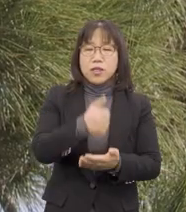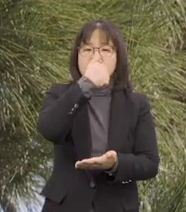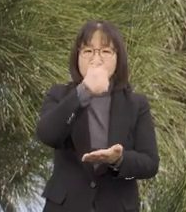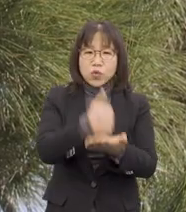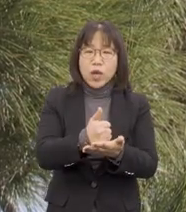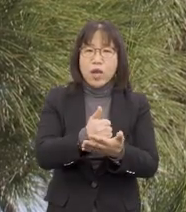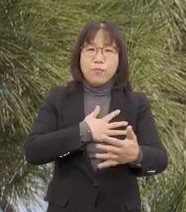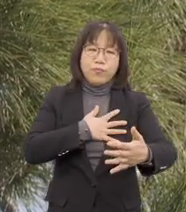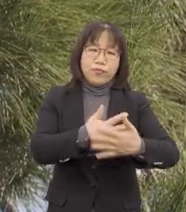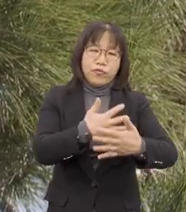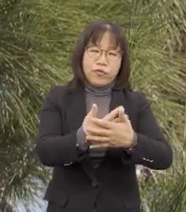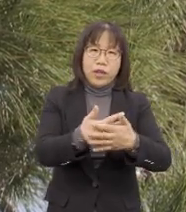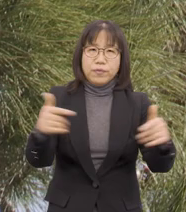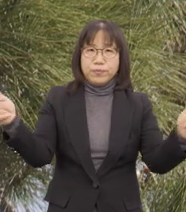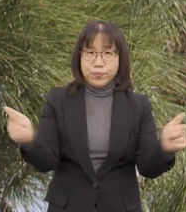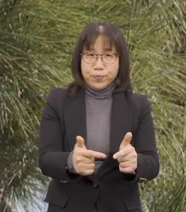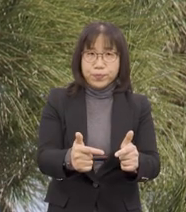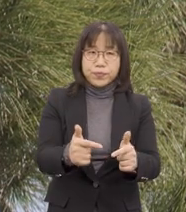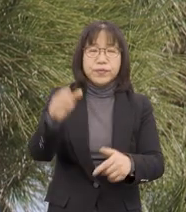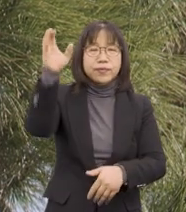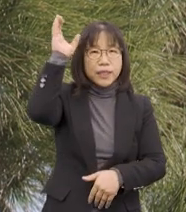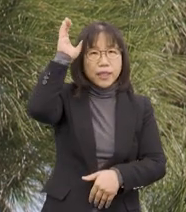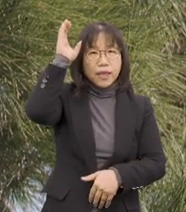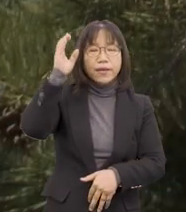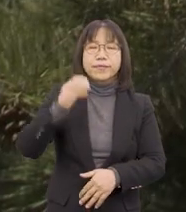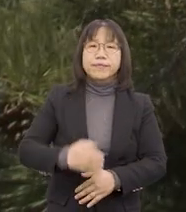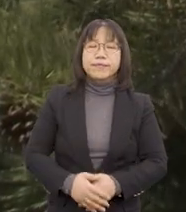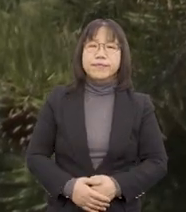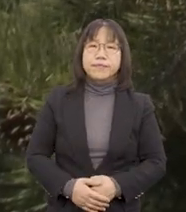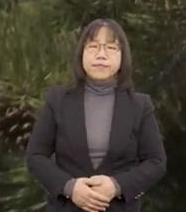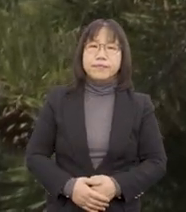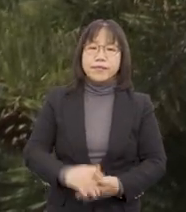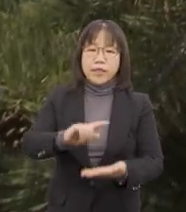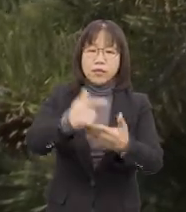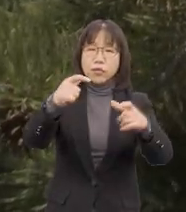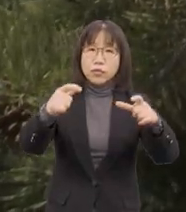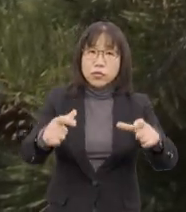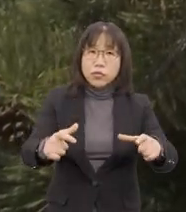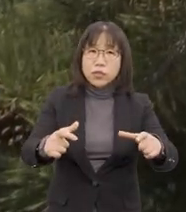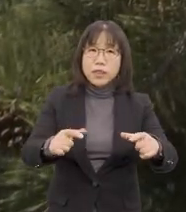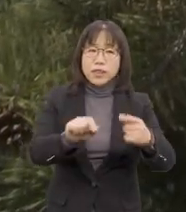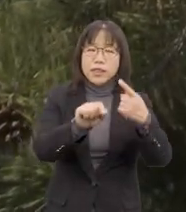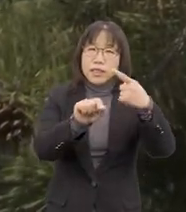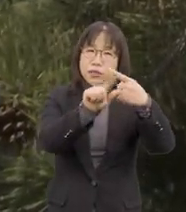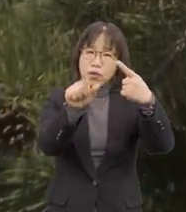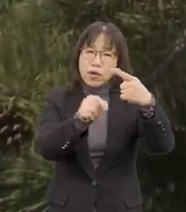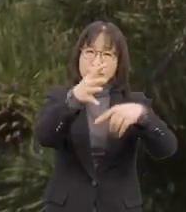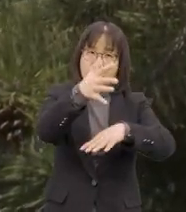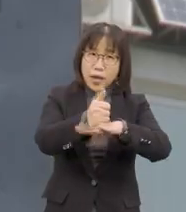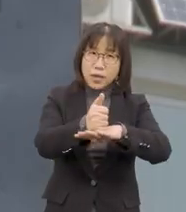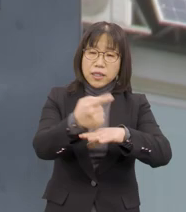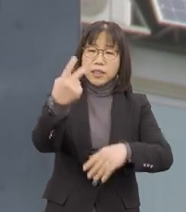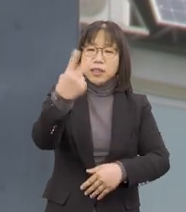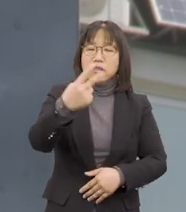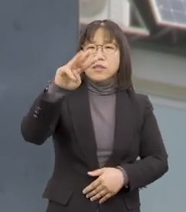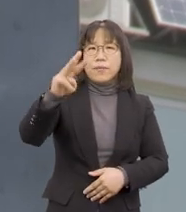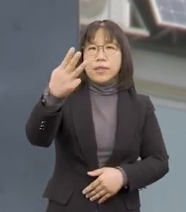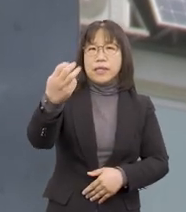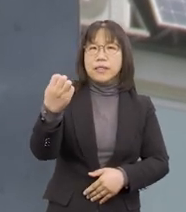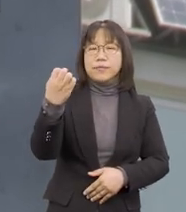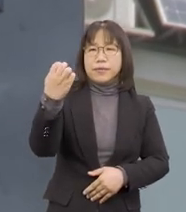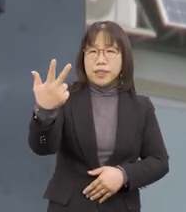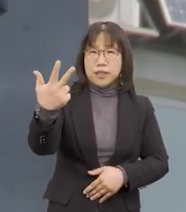있어 범죄 발생에 따른 주민 불안감이 크게 해소될 것으로 기대됩니다 강서구는 1월 말 현재